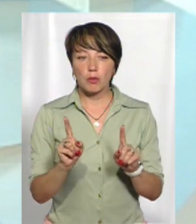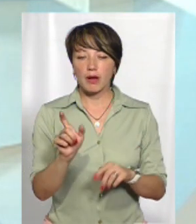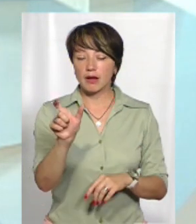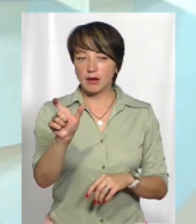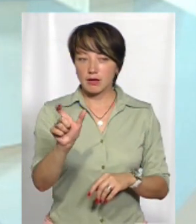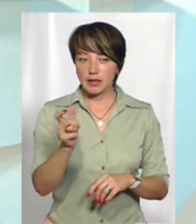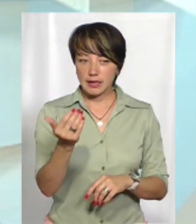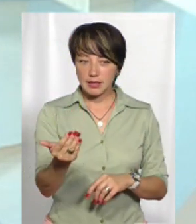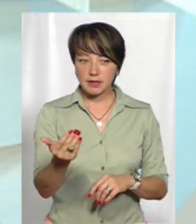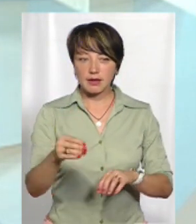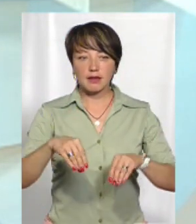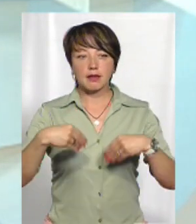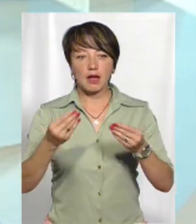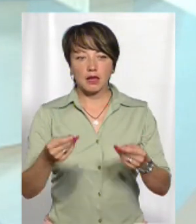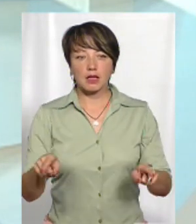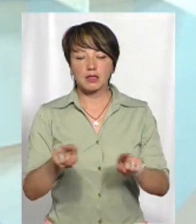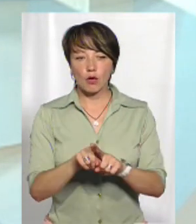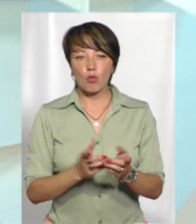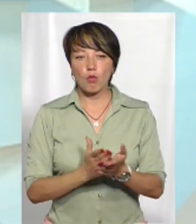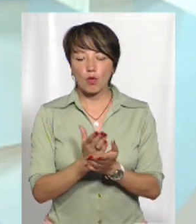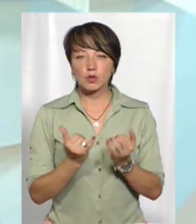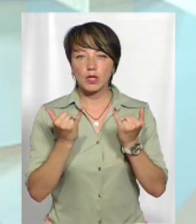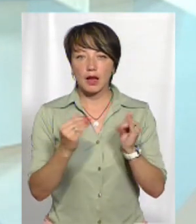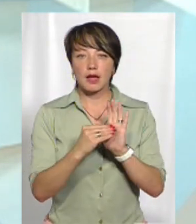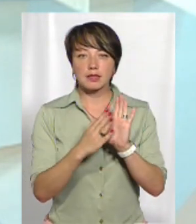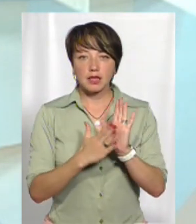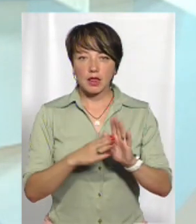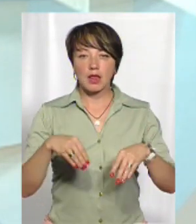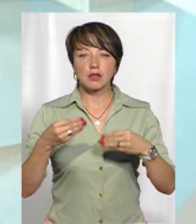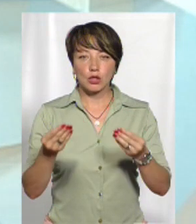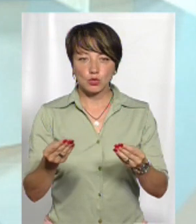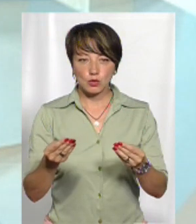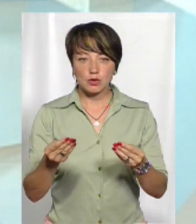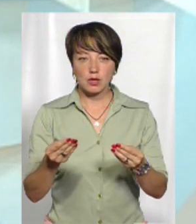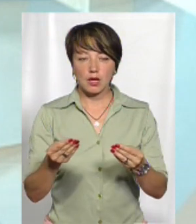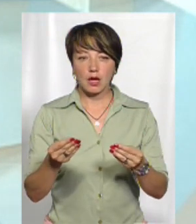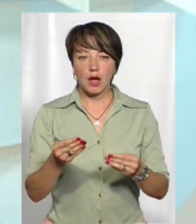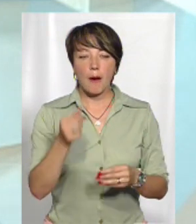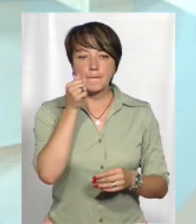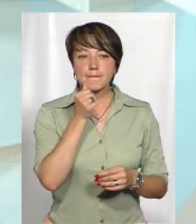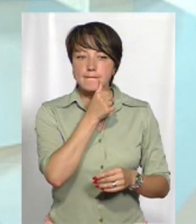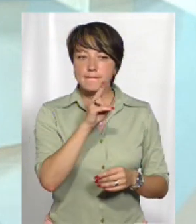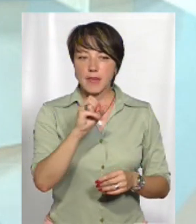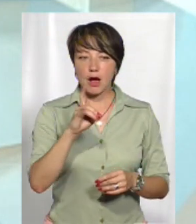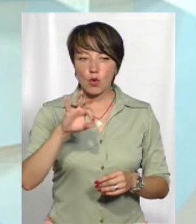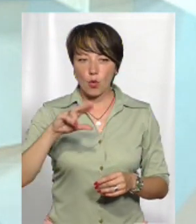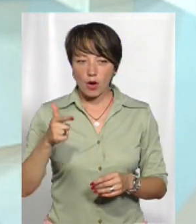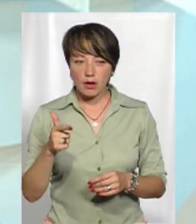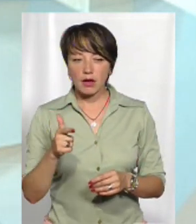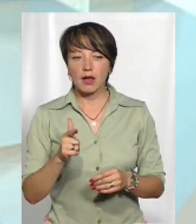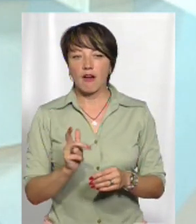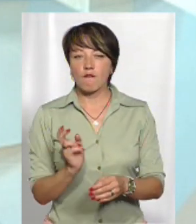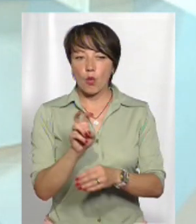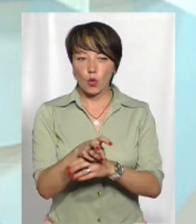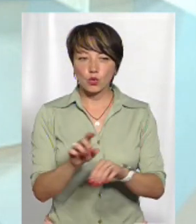їй надали таку послугу для реєстрації, їй нададуть логін і пароль для